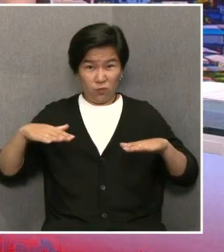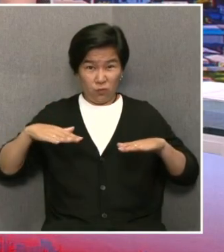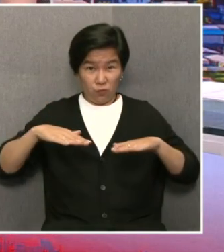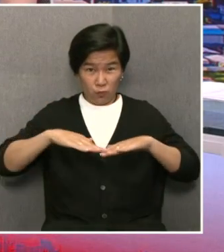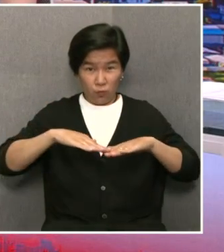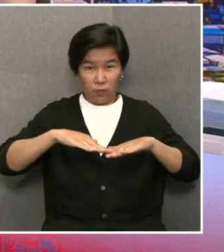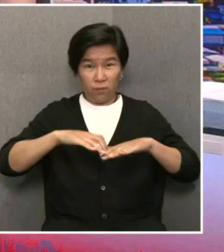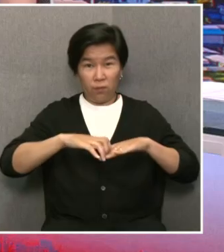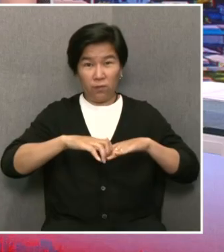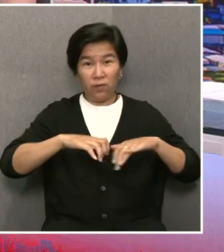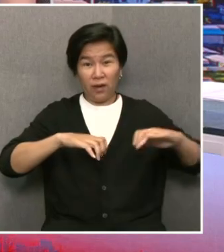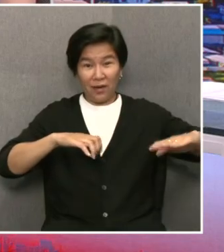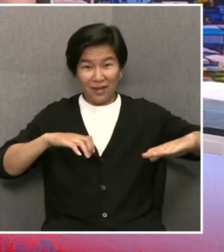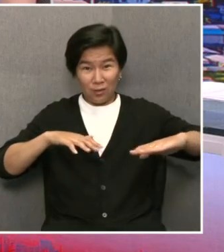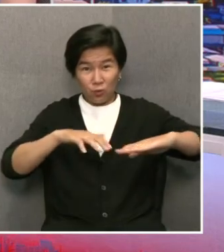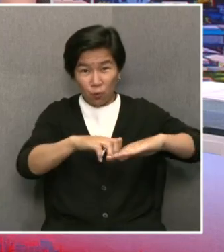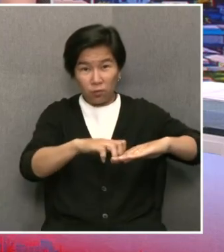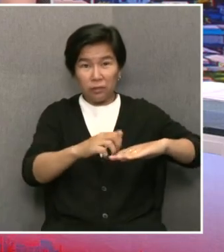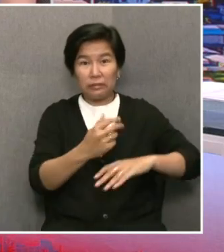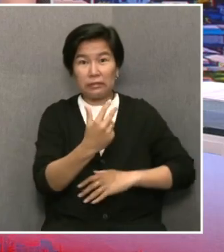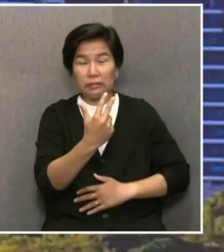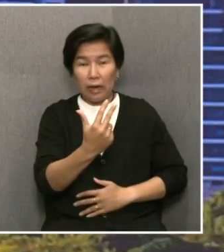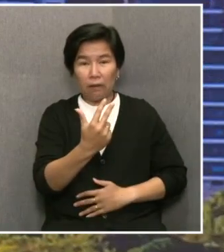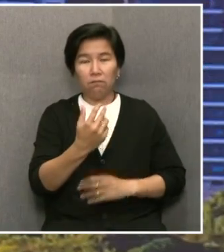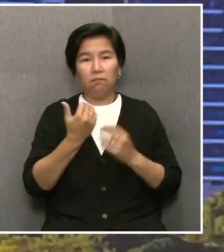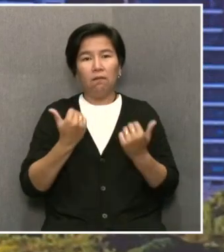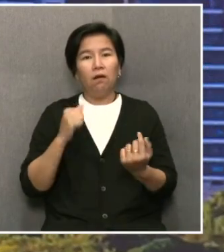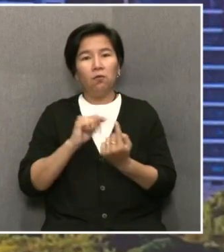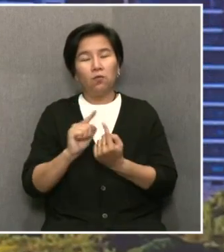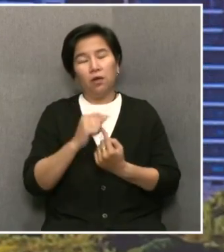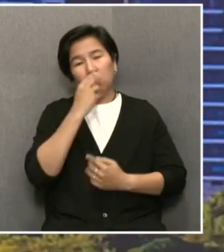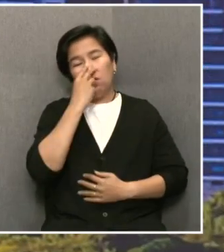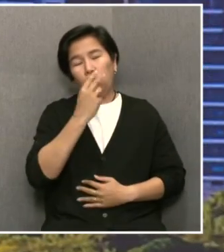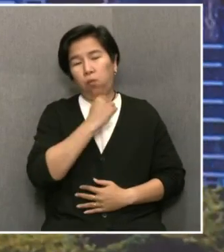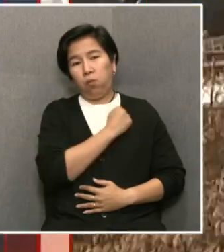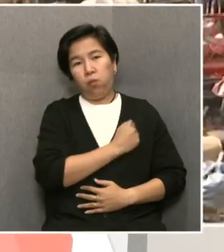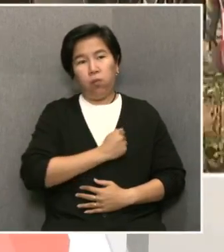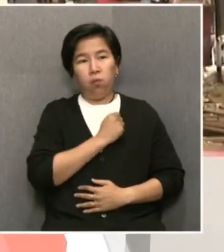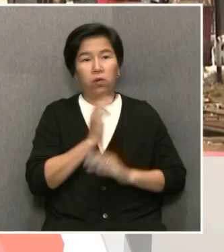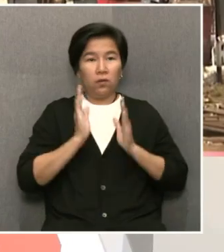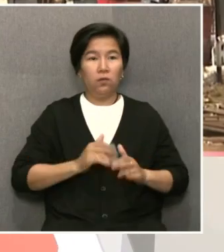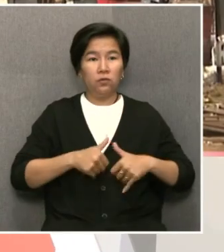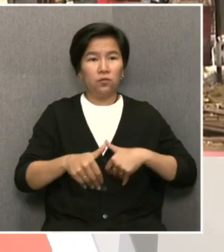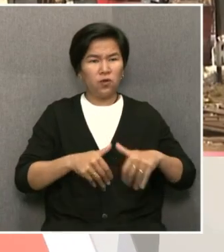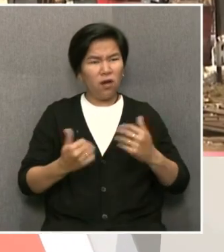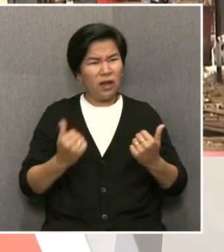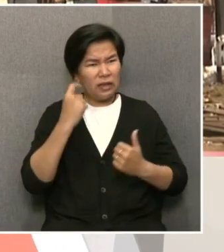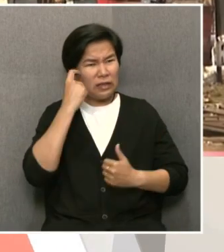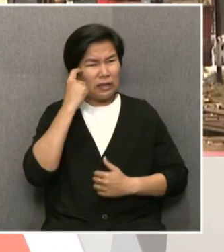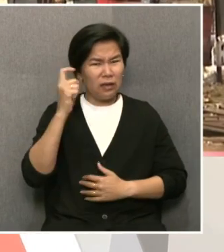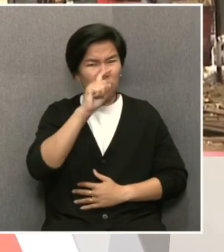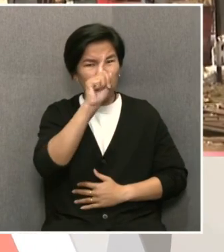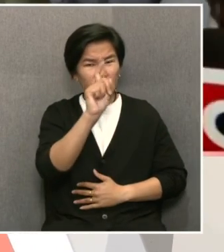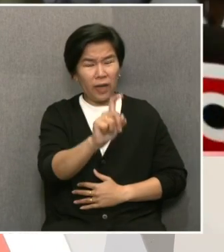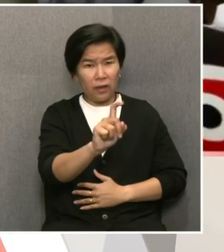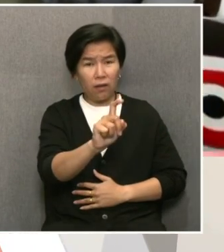ที่เป็นรถไฟโดยสารใช่มั้ขบวนที่ 3นะก็คือเหตุการณ์เเป็นเหตุการณ์เศร้าที่เกิดขึ้นที่อินเดียก็มีคถามนะครับว่าเหตุการณ์ที่เกิดขึ้นนี้